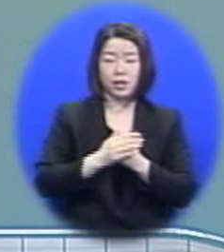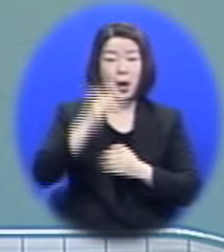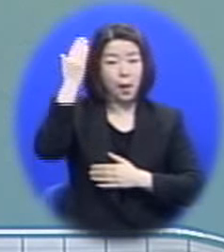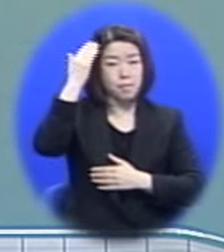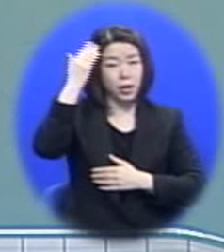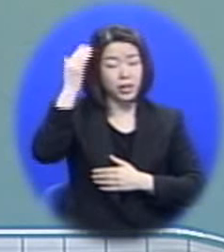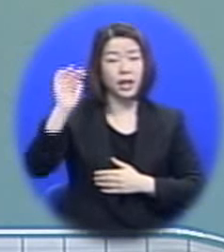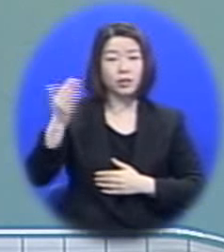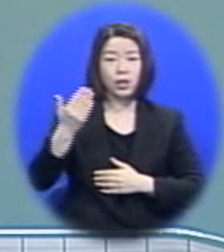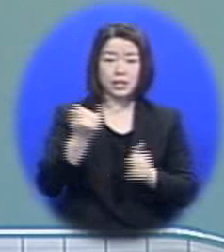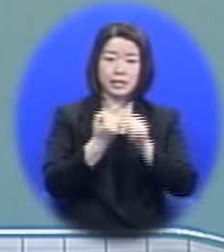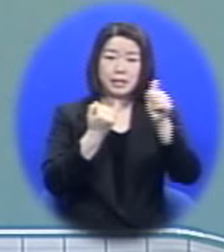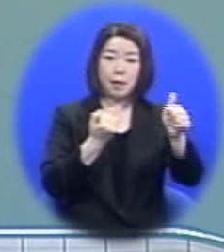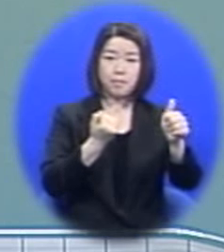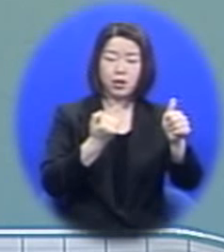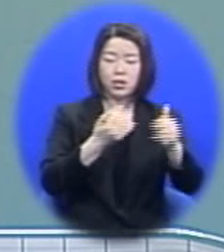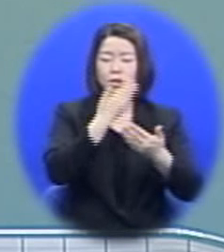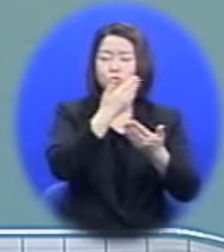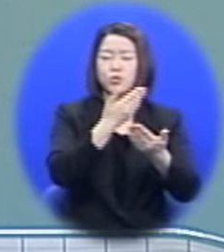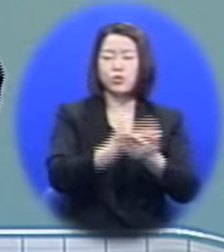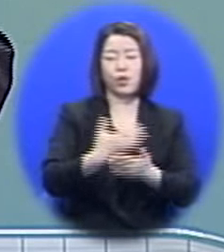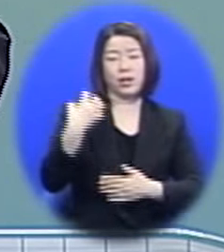남편이 해 중요한